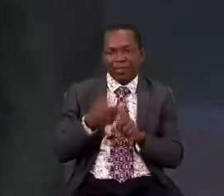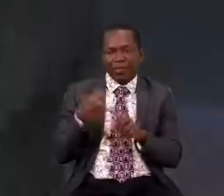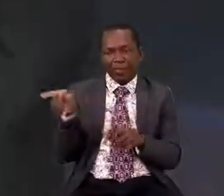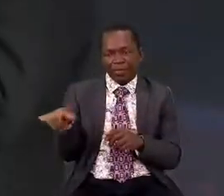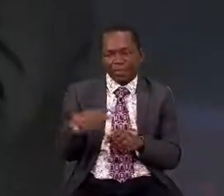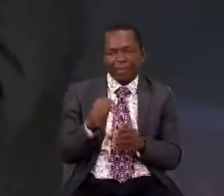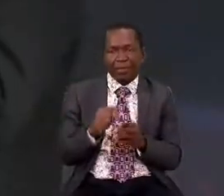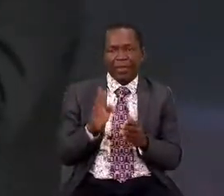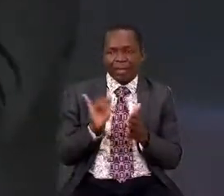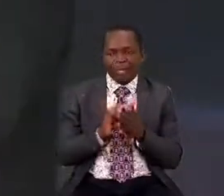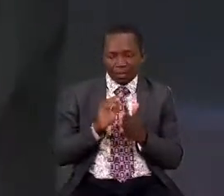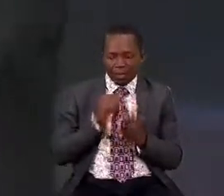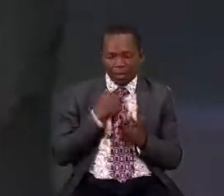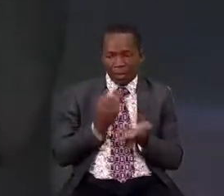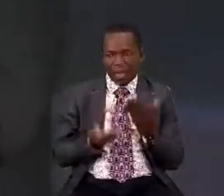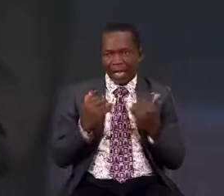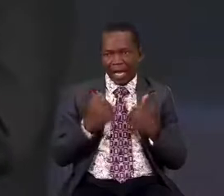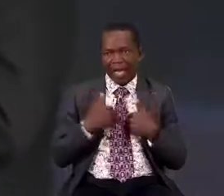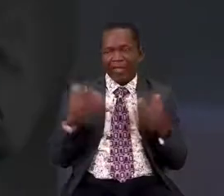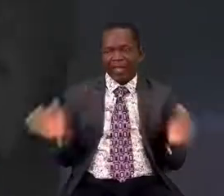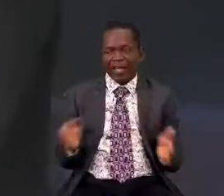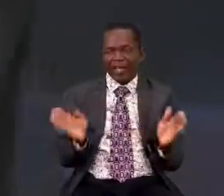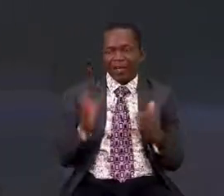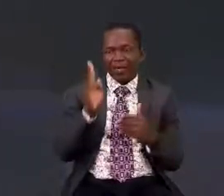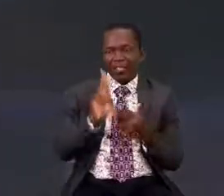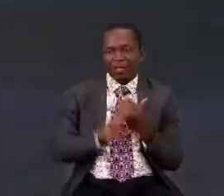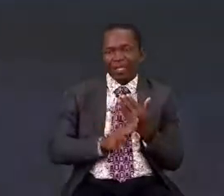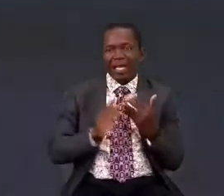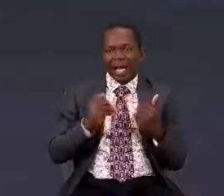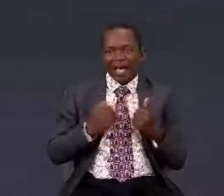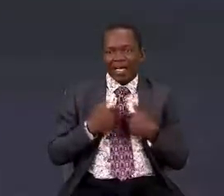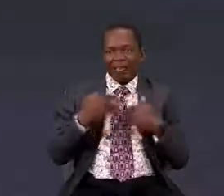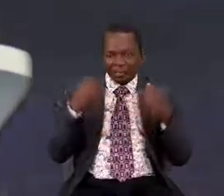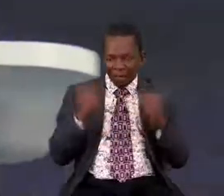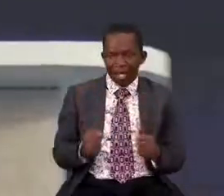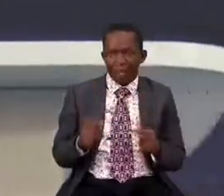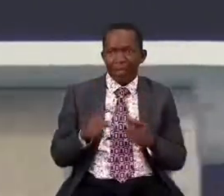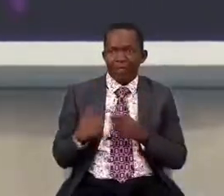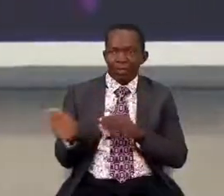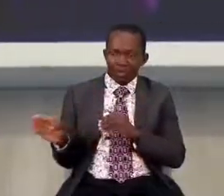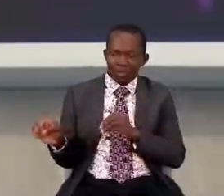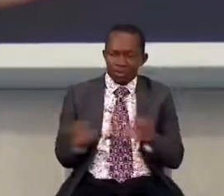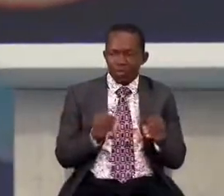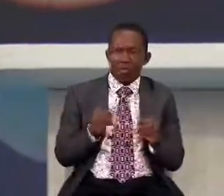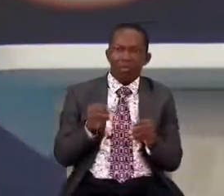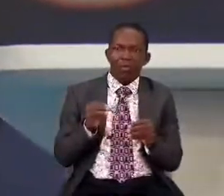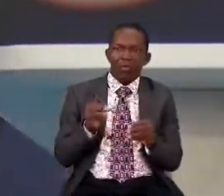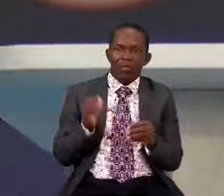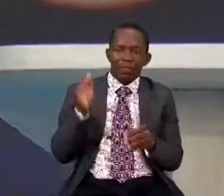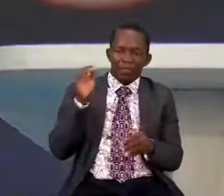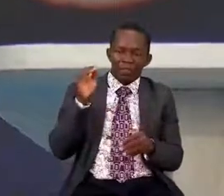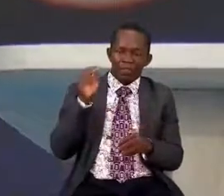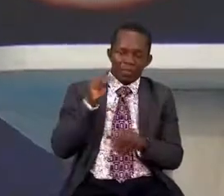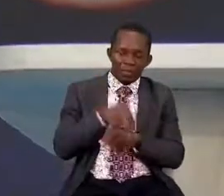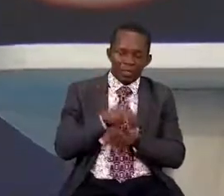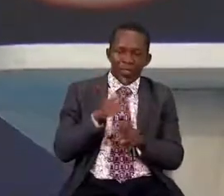la puissance obligeante qui nous lance dans le ministère que le Seigneur nous appelle à exécuter.